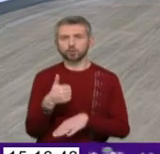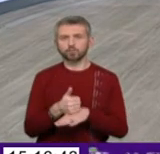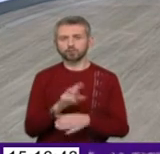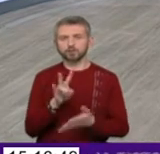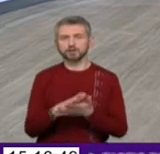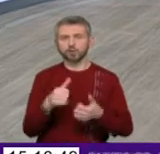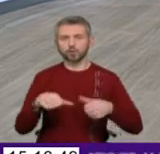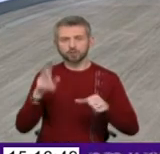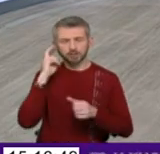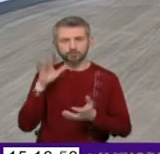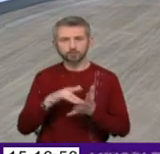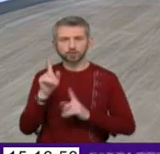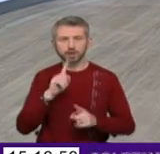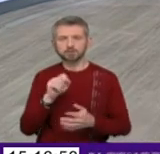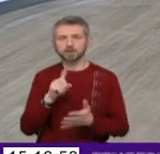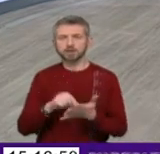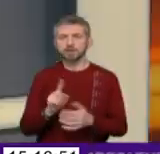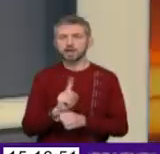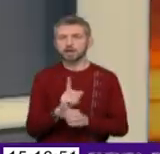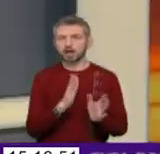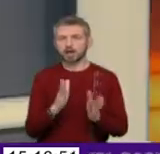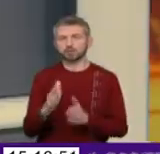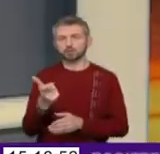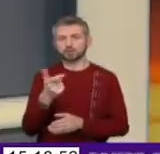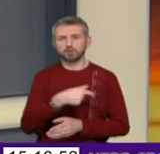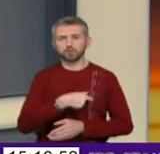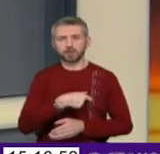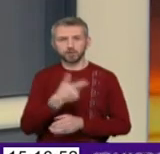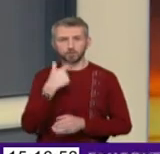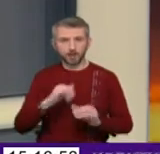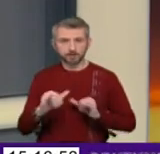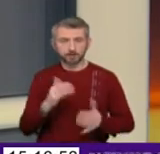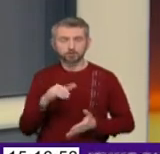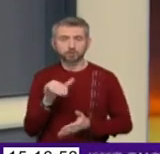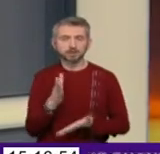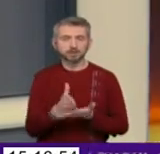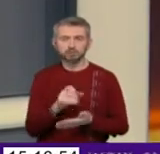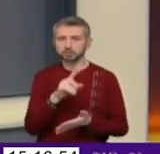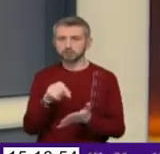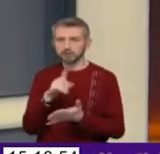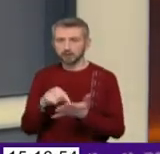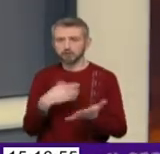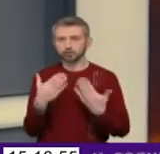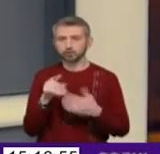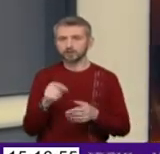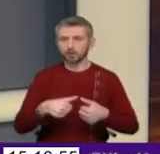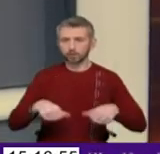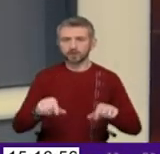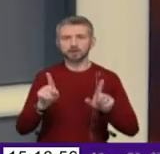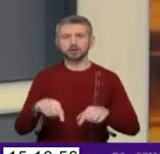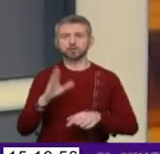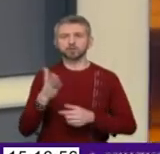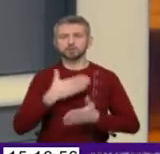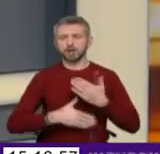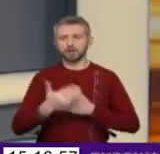комісії Київської міської ради з питань регламенту та депутатської етики. Тож, якщо у вас є будь-які питання, які стосуються цієї комісії, ми також будемо